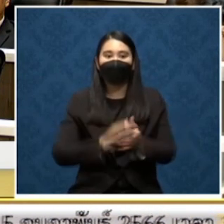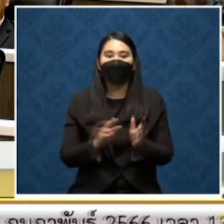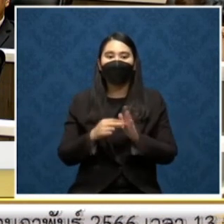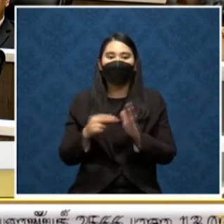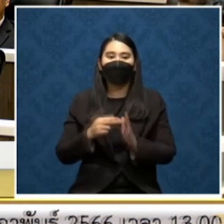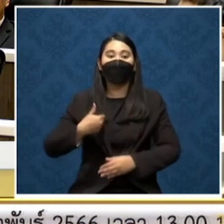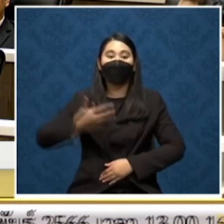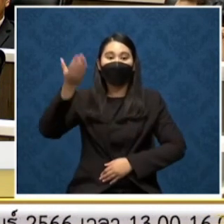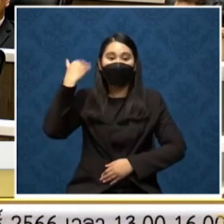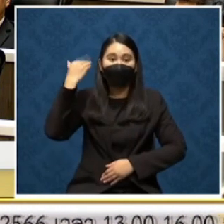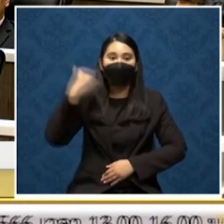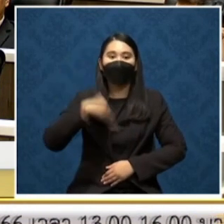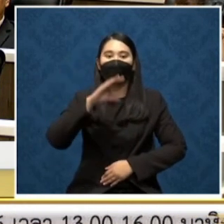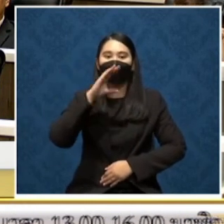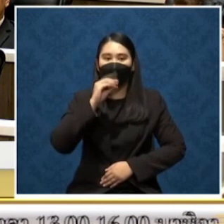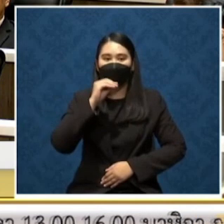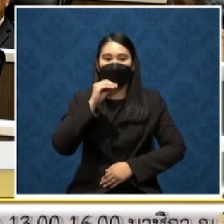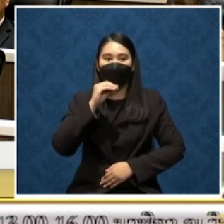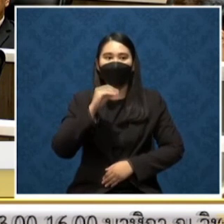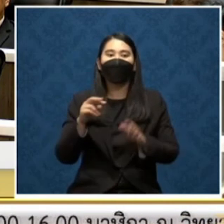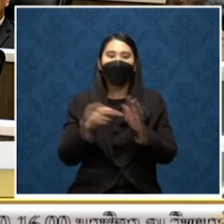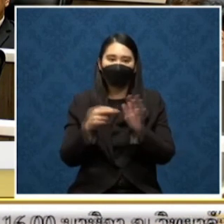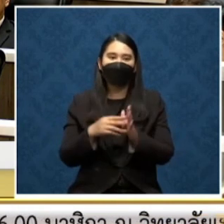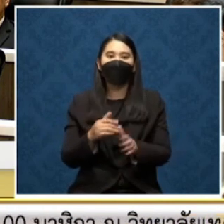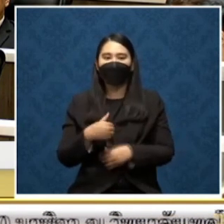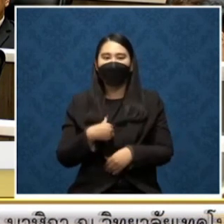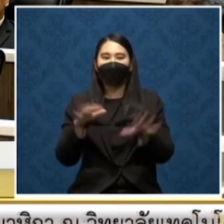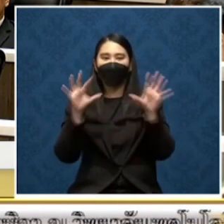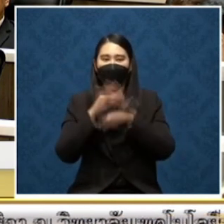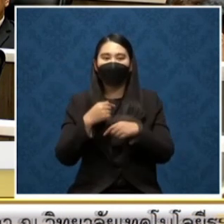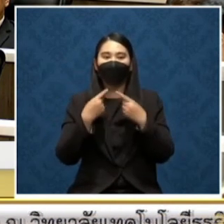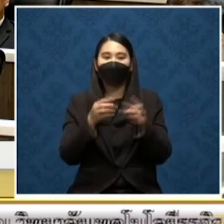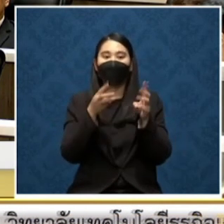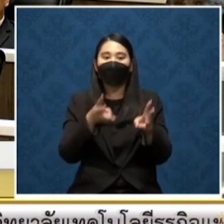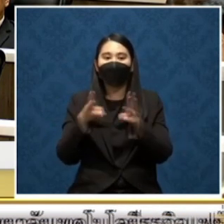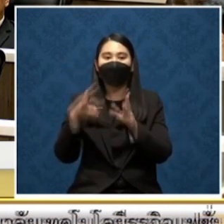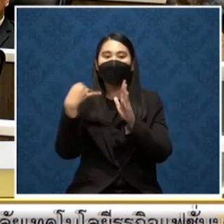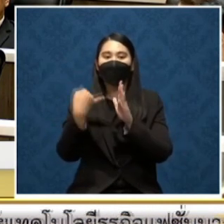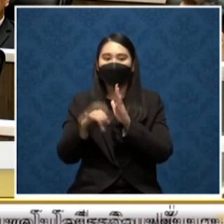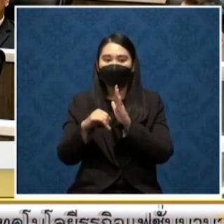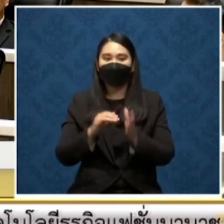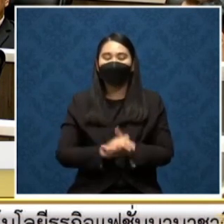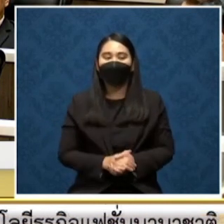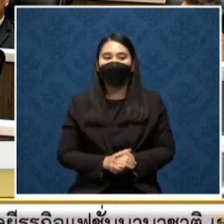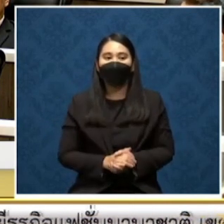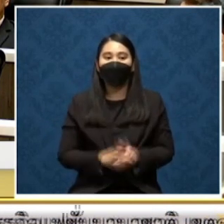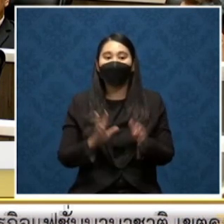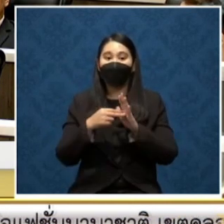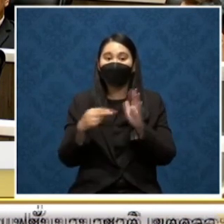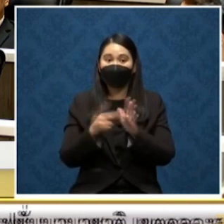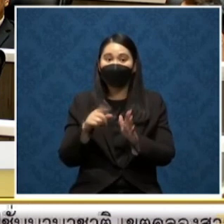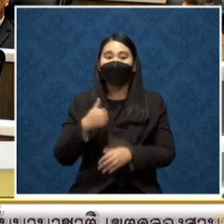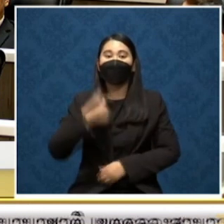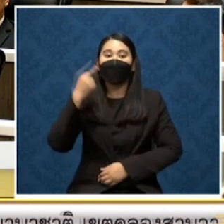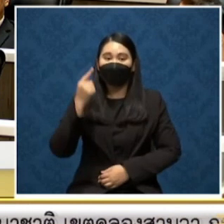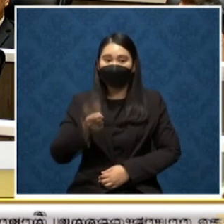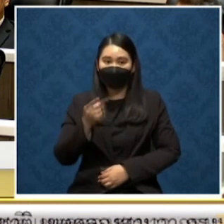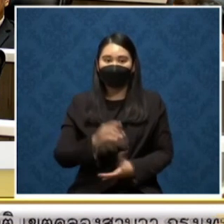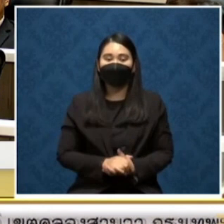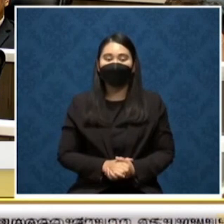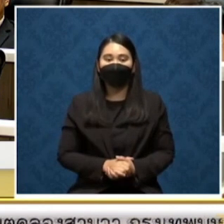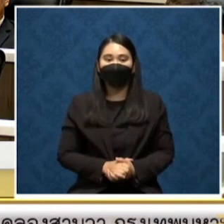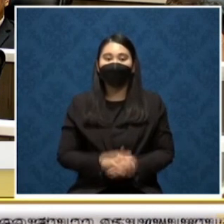ำหรับ Easy Coffee โดยทีมข่าว Easy ยุคนคุณผู้ชมครับผมร่วมกับผู้เชี่ยวชาญตามหาสูตรนะครับของกา